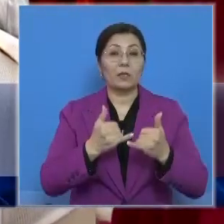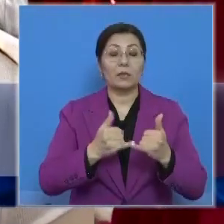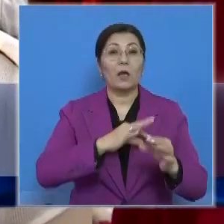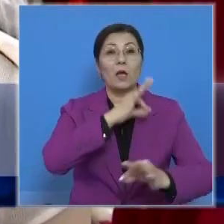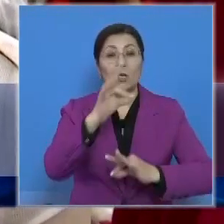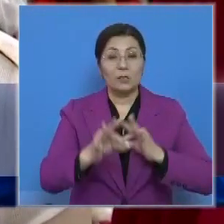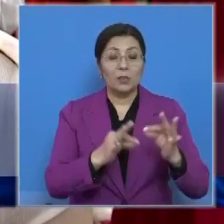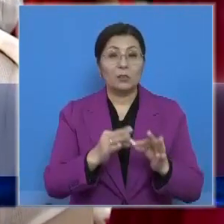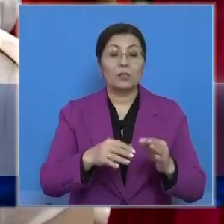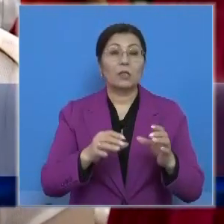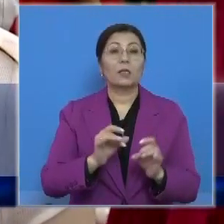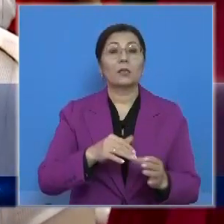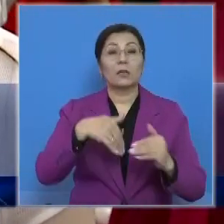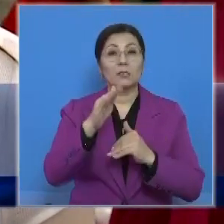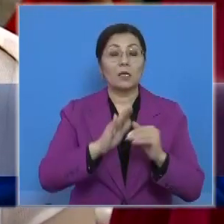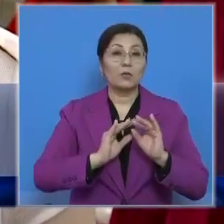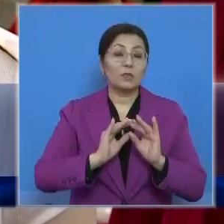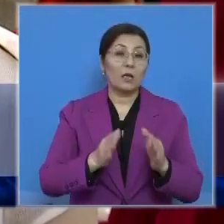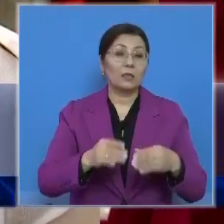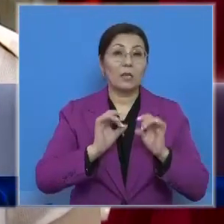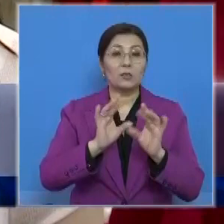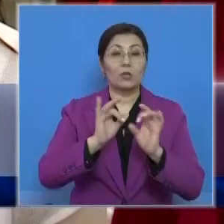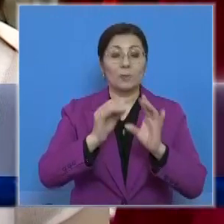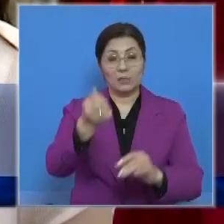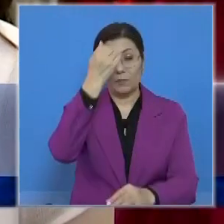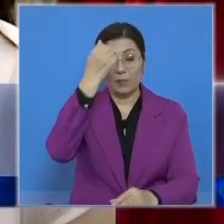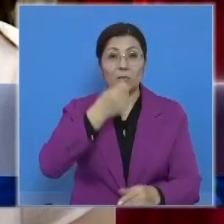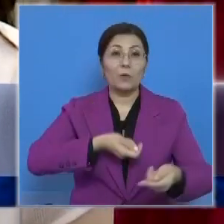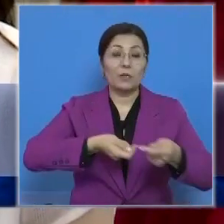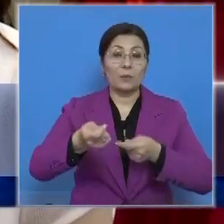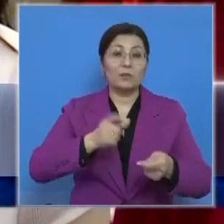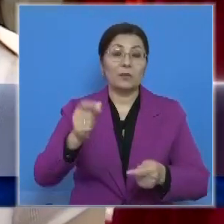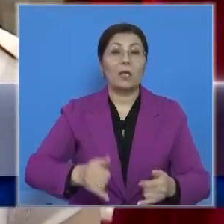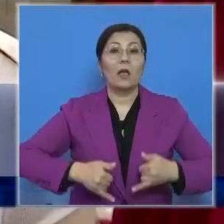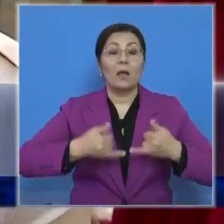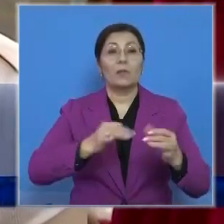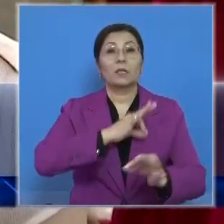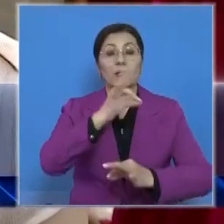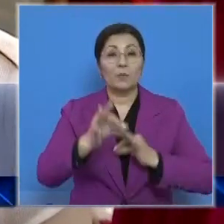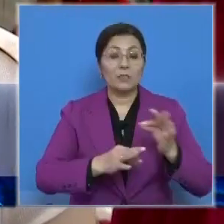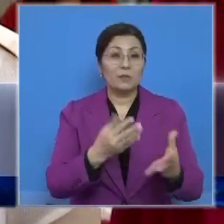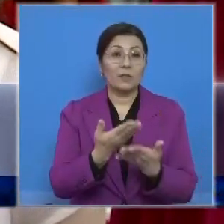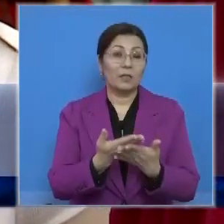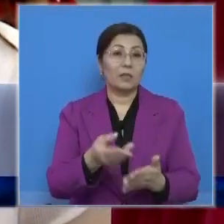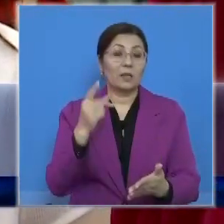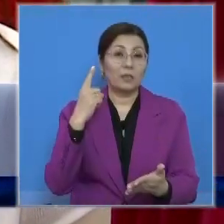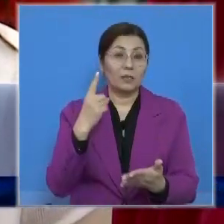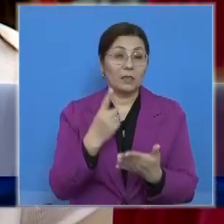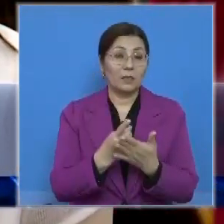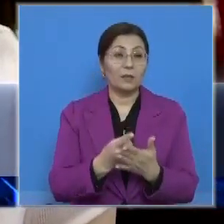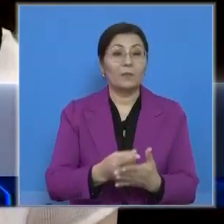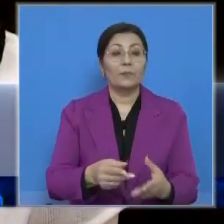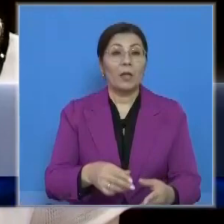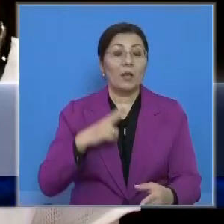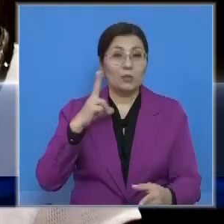САУ сахтар сулида Спасибо тем кто его организовал благодаря проекту мы нашли с дочерью общий язык я услышала о Проекте от учителя и с